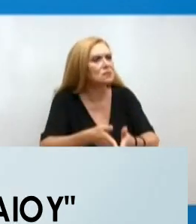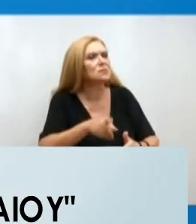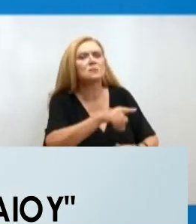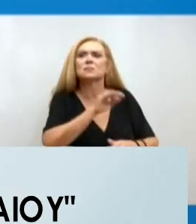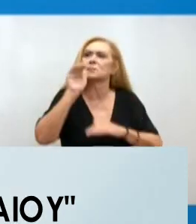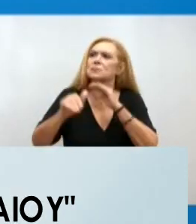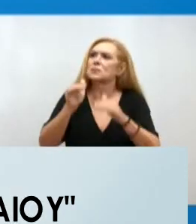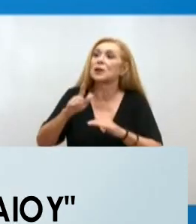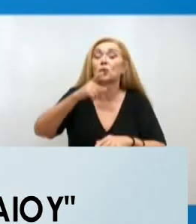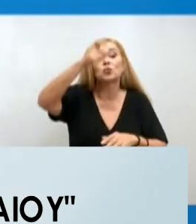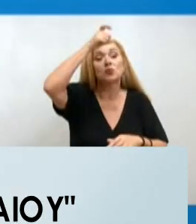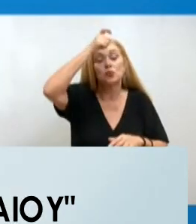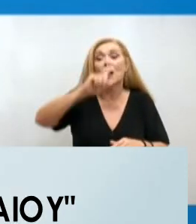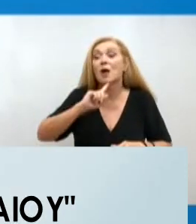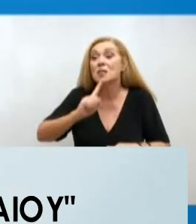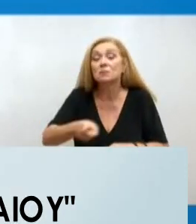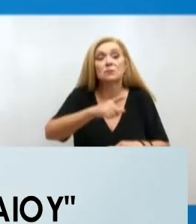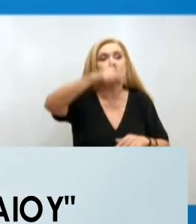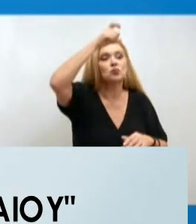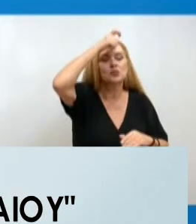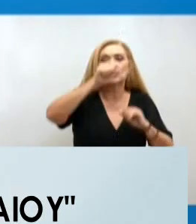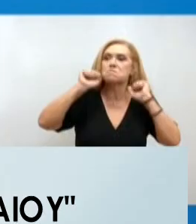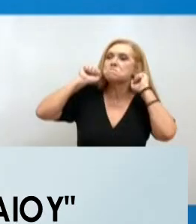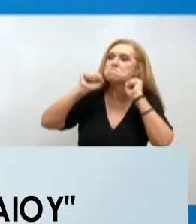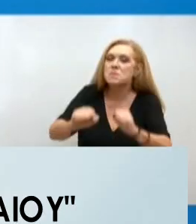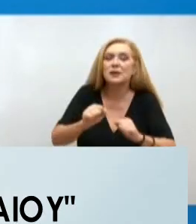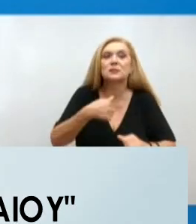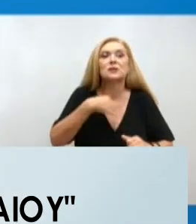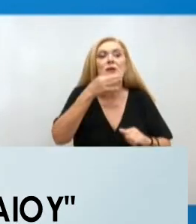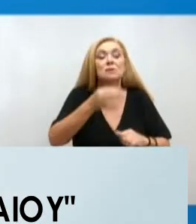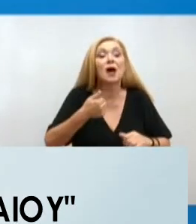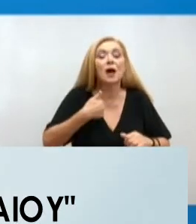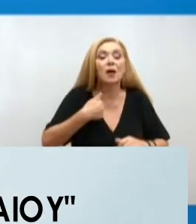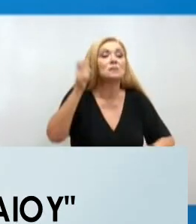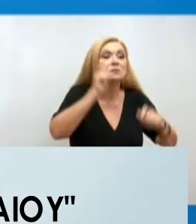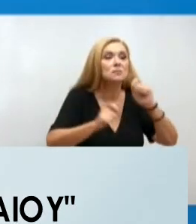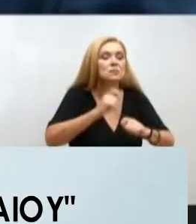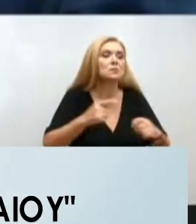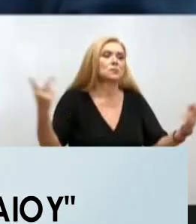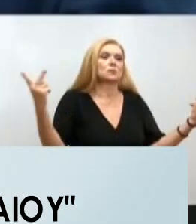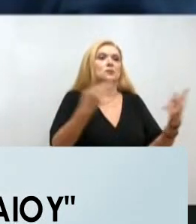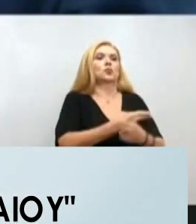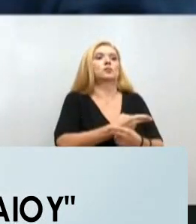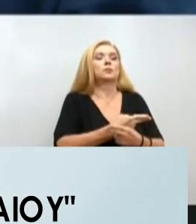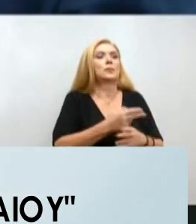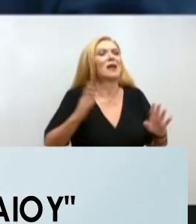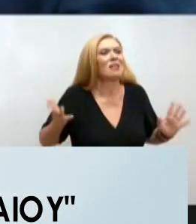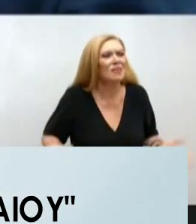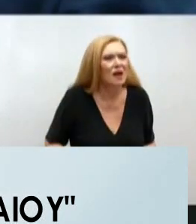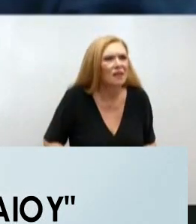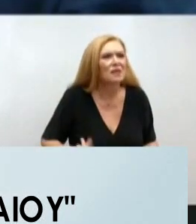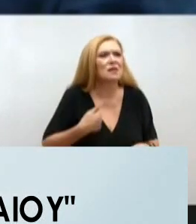με εντολές Τούρκων, με πίεση Τούρκων εμείς σταματήσαμε τα έργα της πόντισης. Μιλάμε λοιπόν για μια